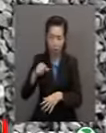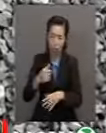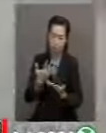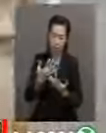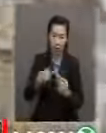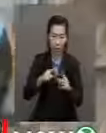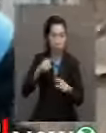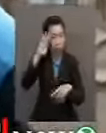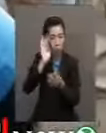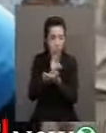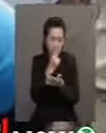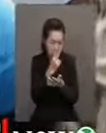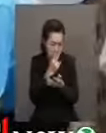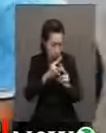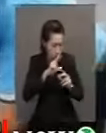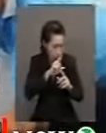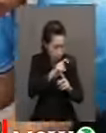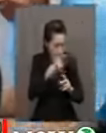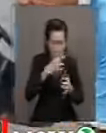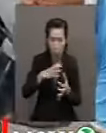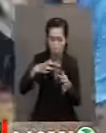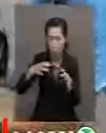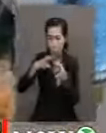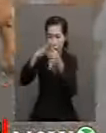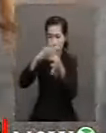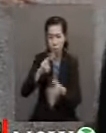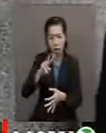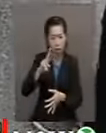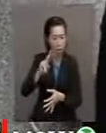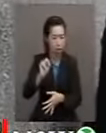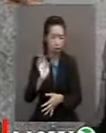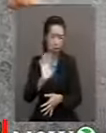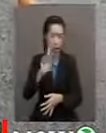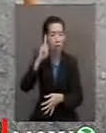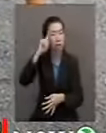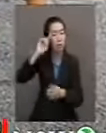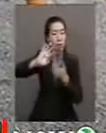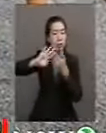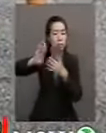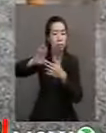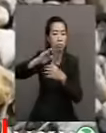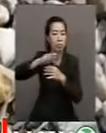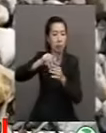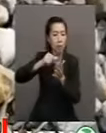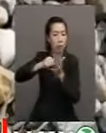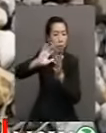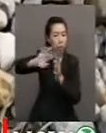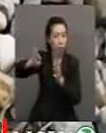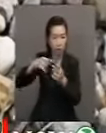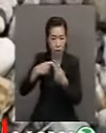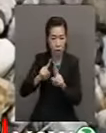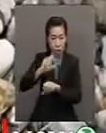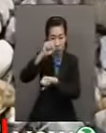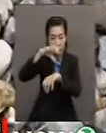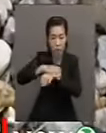พบข้อมูลหรือว่าหลักฐานไหนที่เชื่อมโยงไปถึงกลุ่ม brnนะครับก็ปัดเรื่อง brnไปส่วนการออกหมายจับนาย